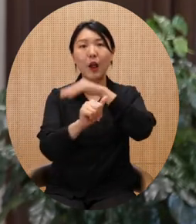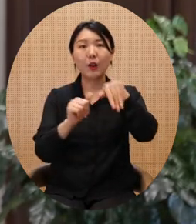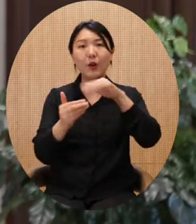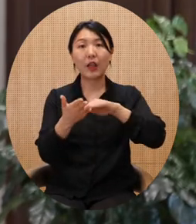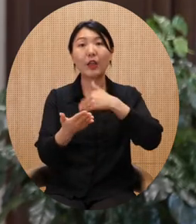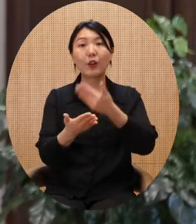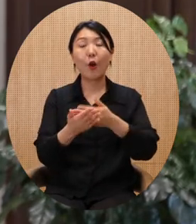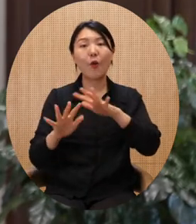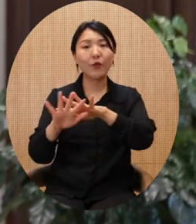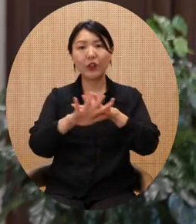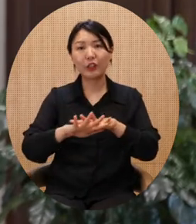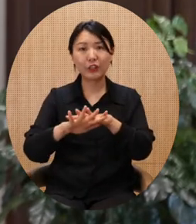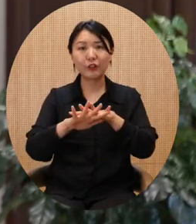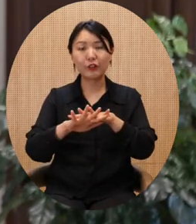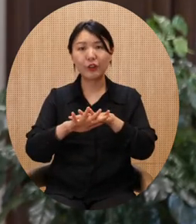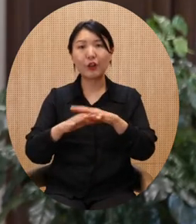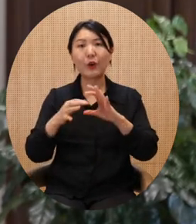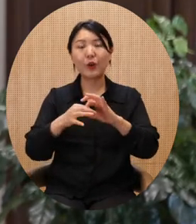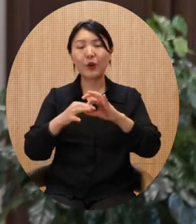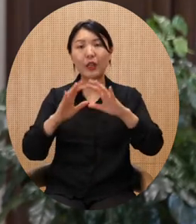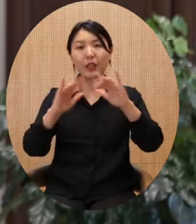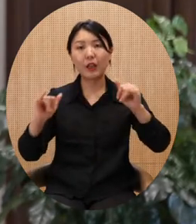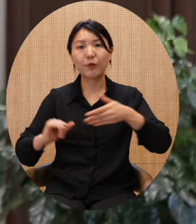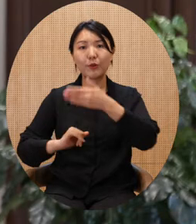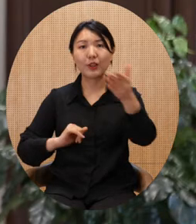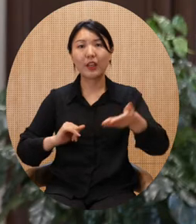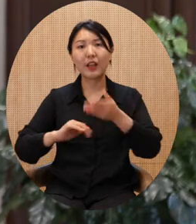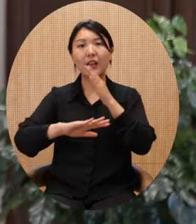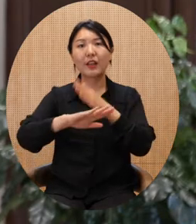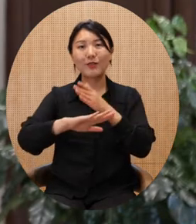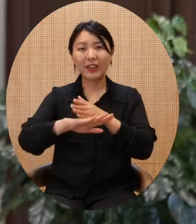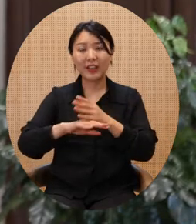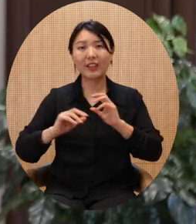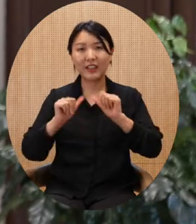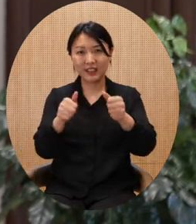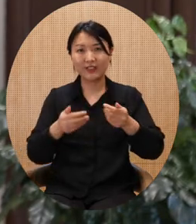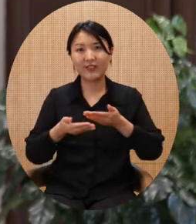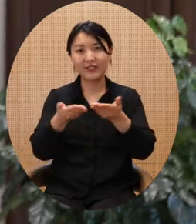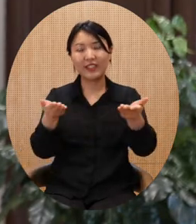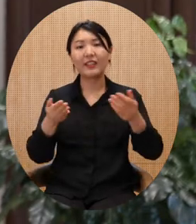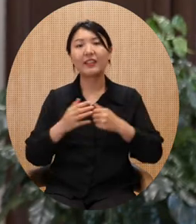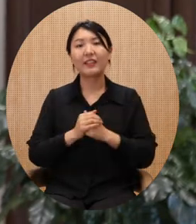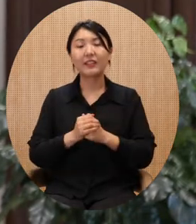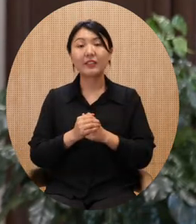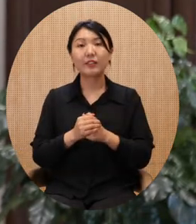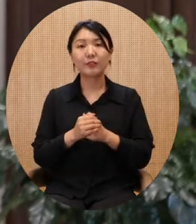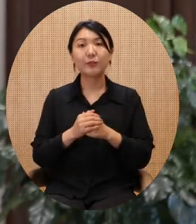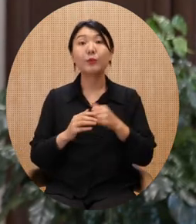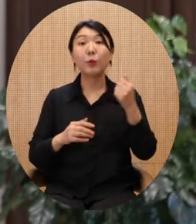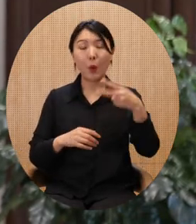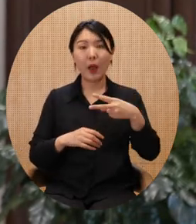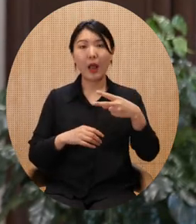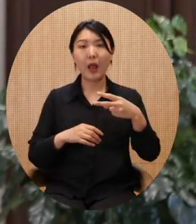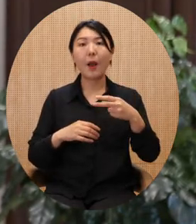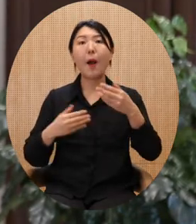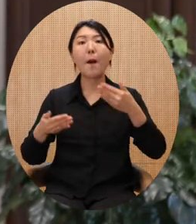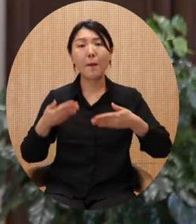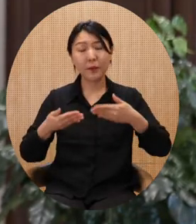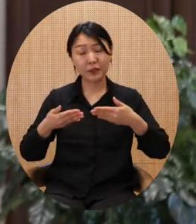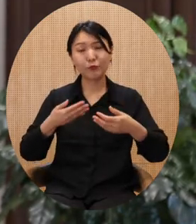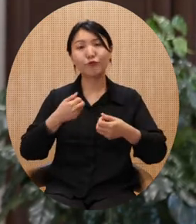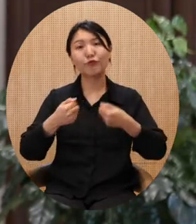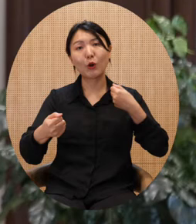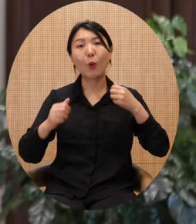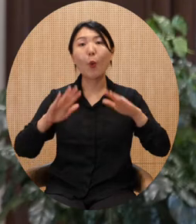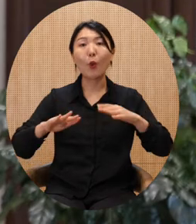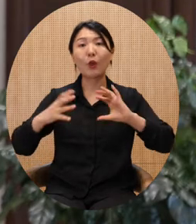아동주거환경개선 네트워크 관계자 여러분께 감사의 인사를 드립니다. 또한 바쁘신 가운데